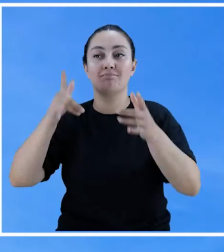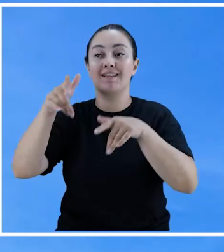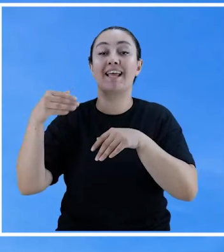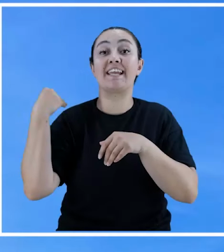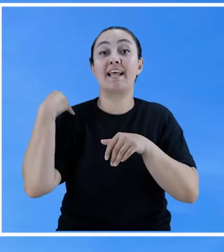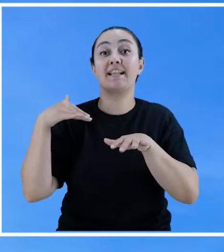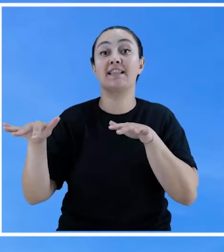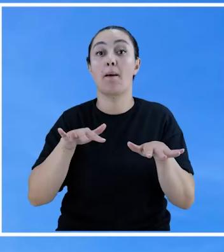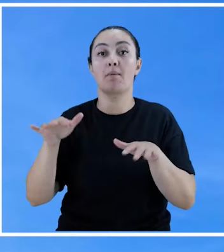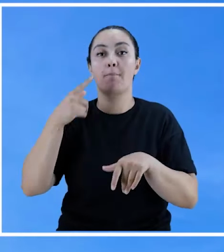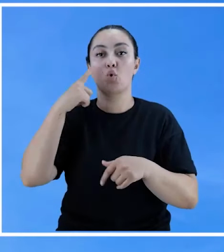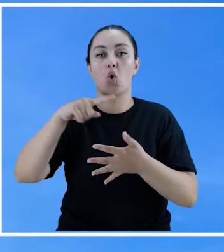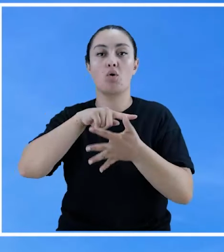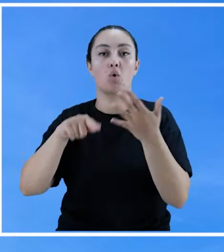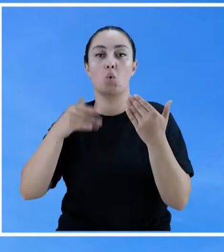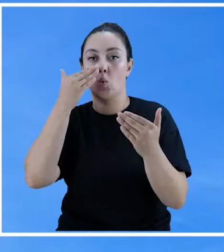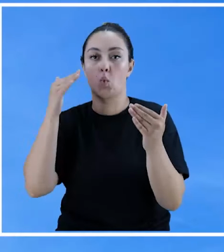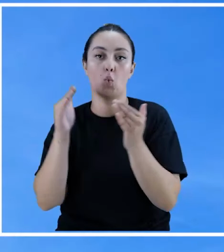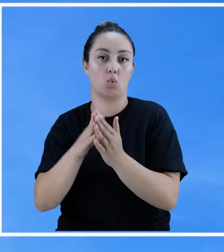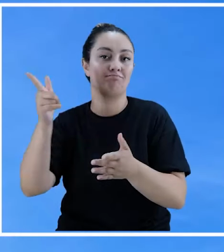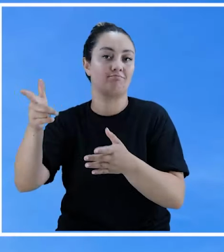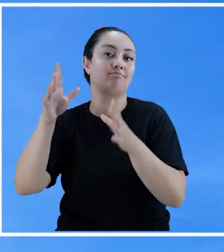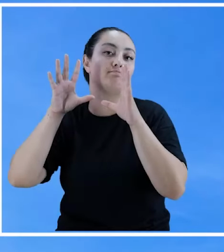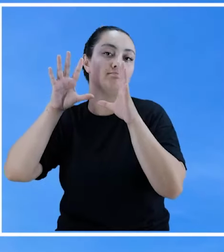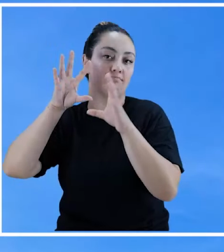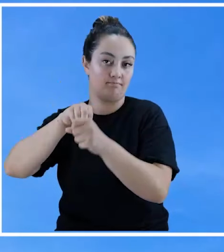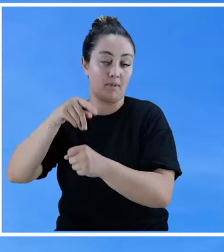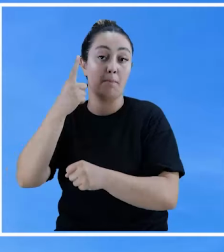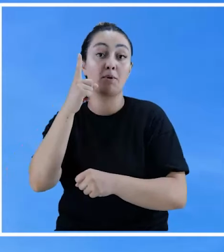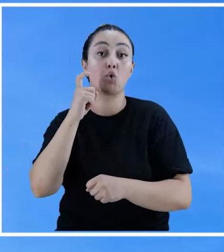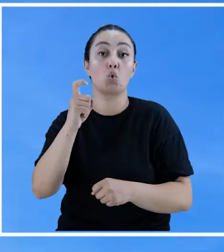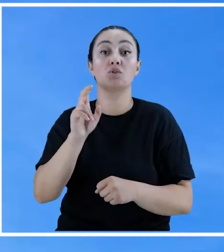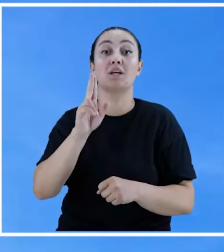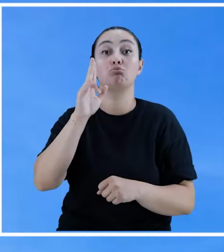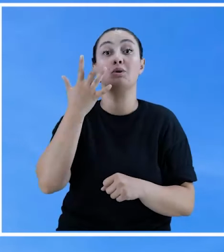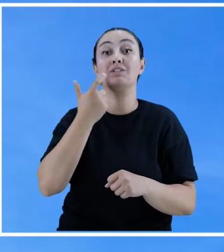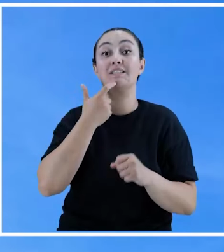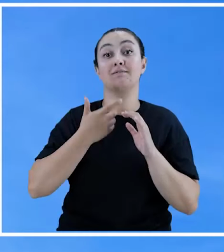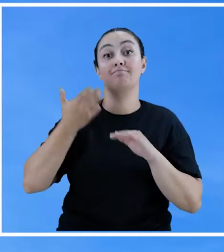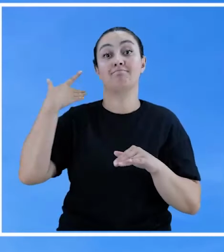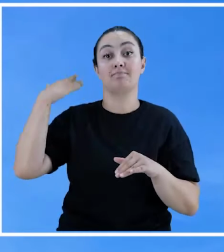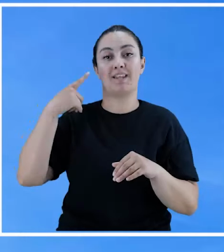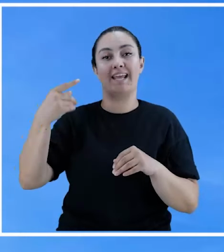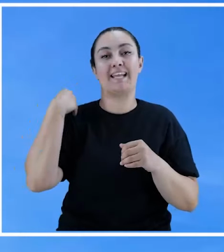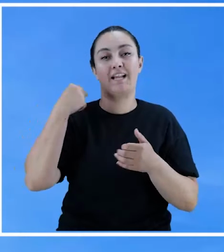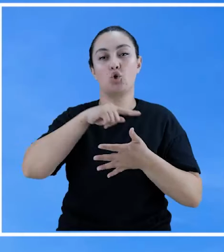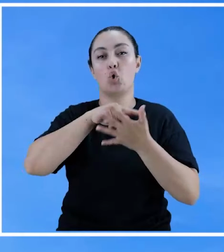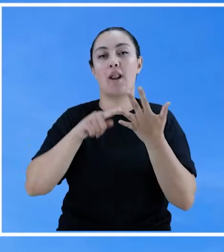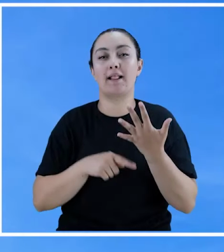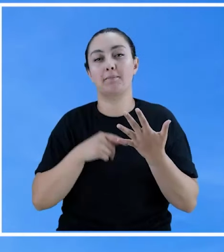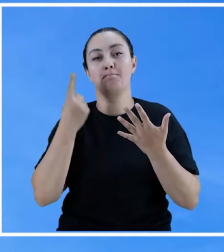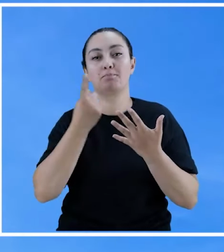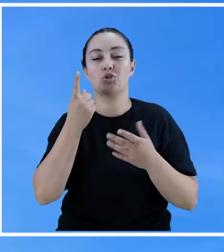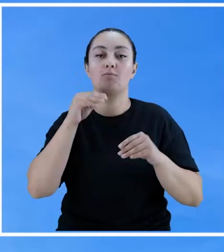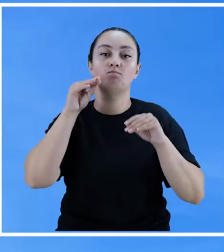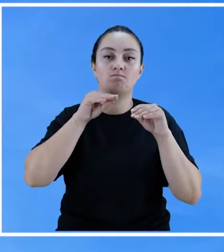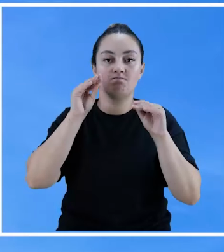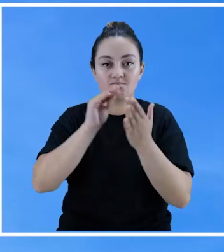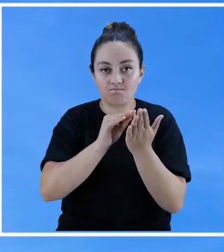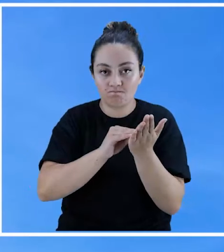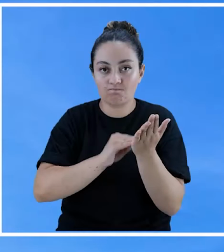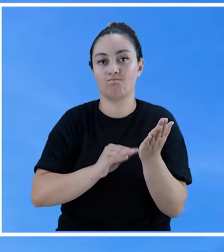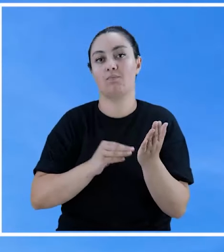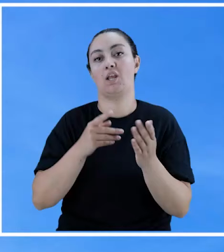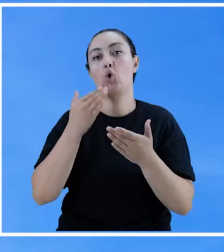binalar yeni deprem yönetmeliklerine göre yapılıyor. Deprem yönetmelikleri 1975 yıllarda bir yönetmelik yapılmaya,